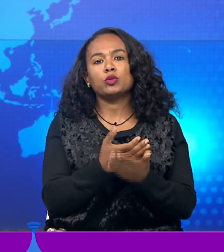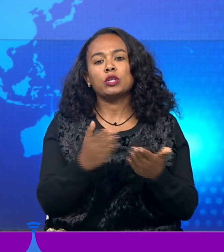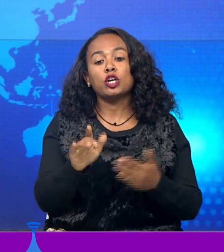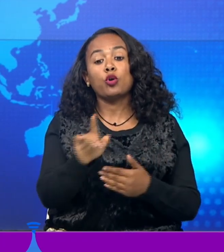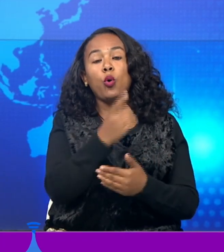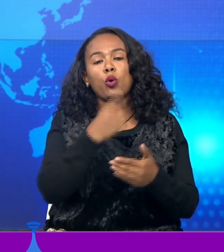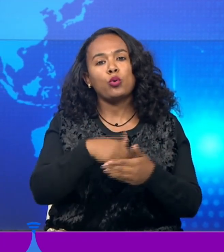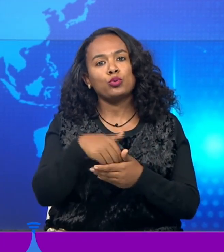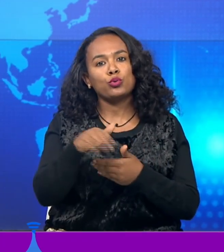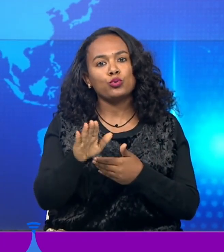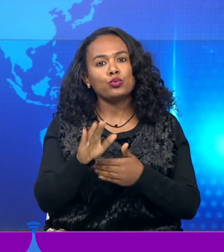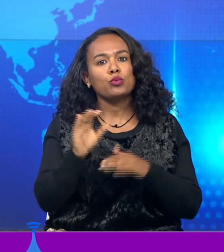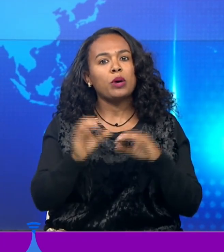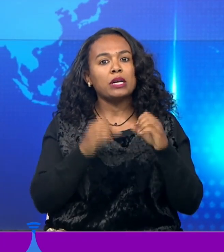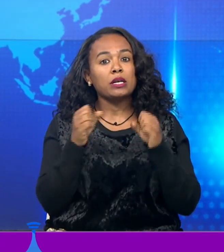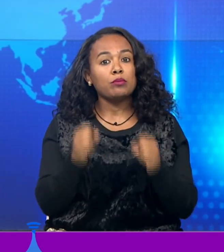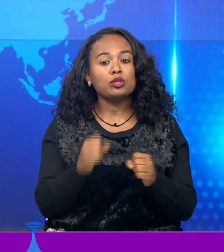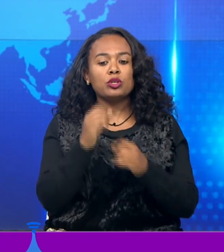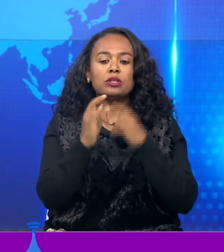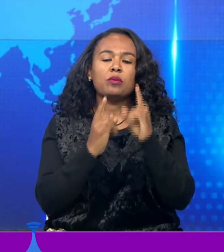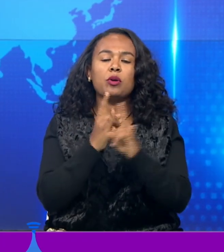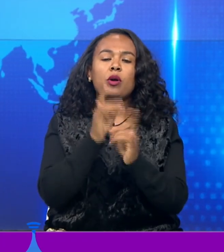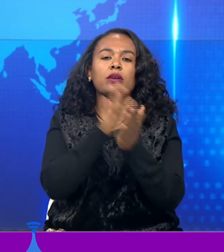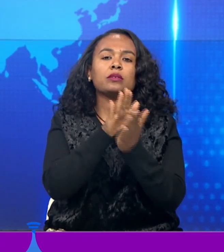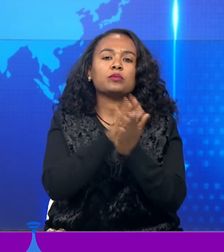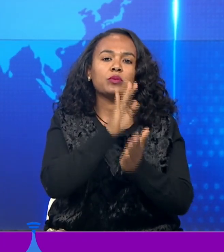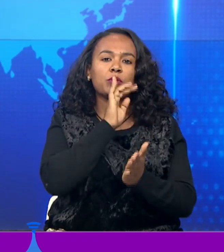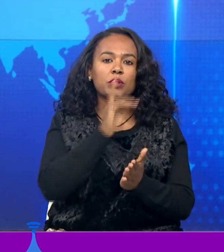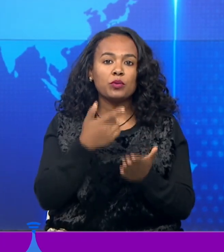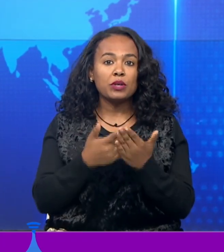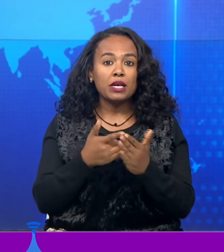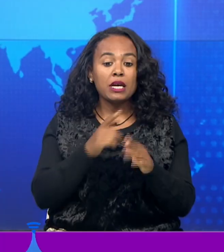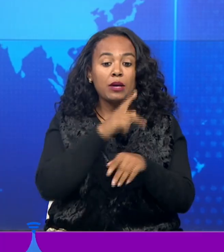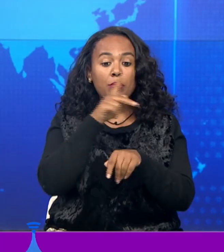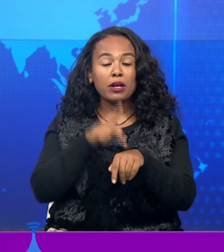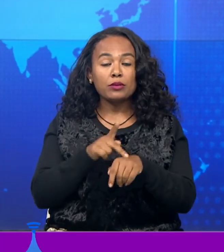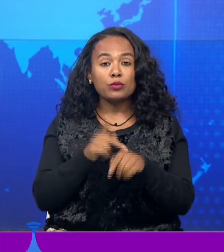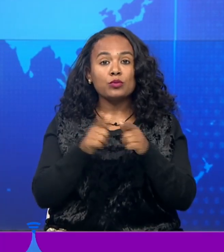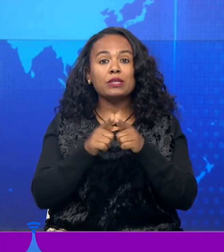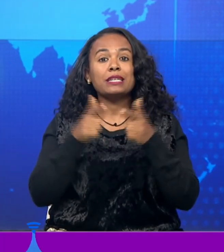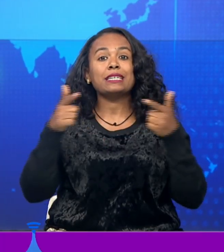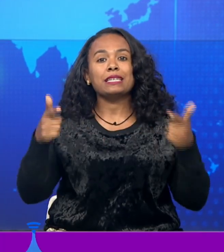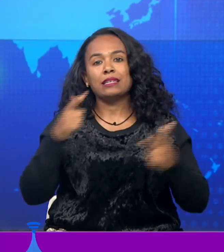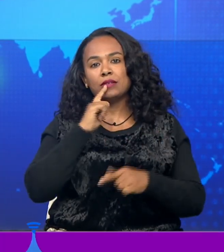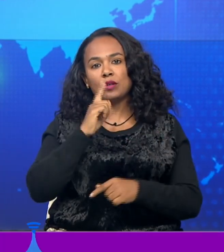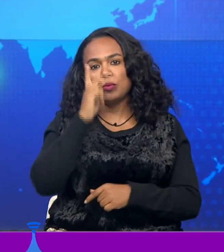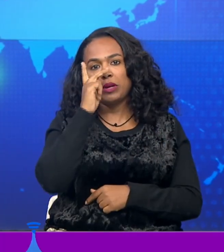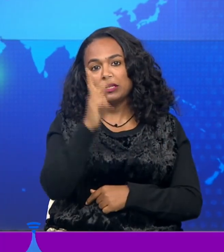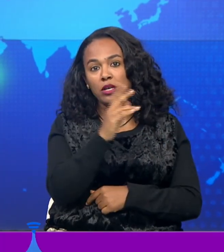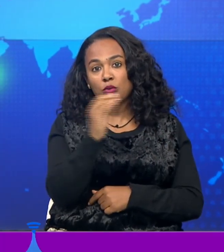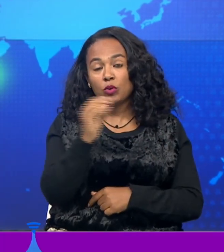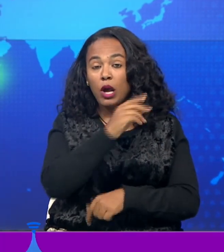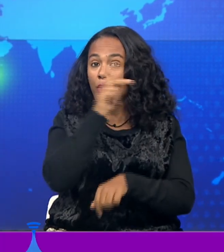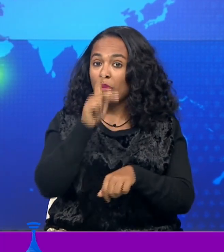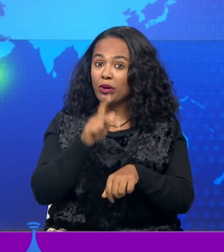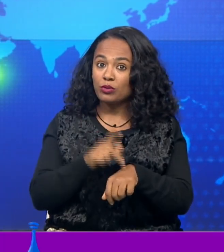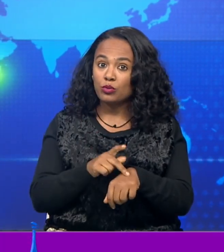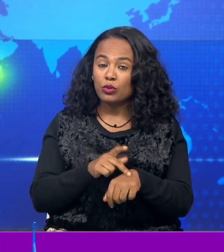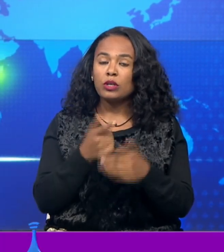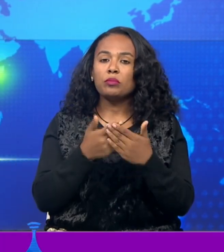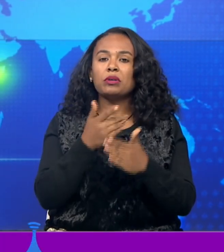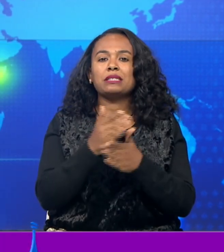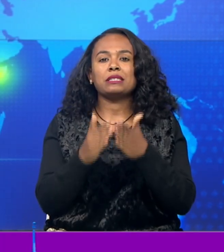እንዲወጡ ማድረግ የሚችል ዘመናዊ ትምህርት ቤት ነው። ስለዚህ ይሄ ፓርቲው ትልቅነትን ነው የሚያሳየውና ፓርቲው በዛ